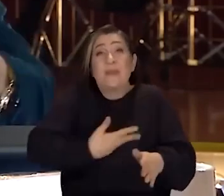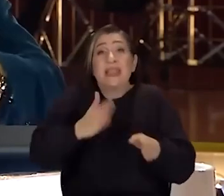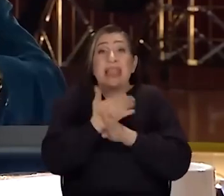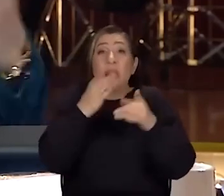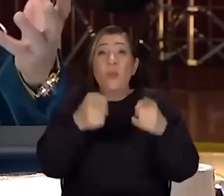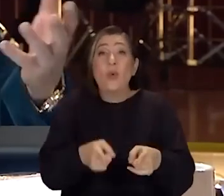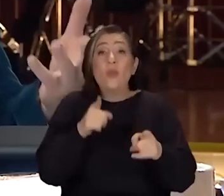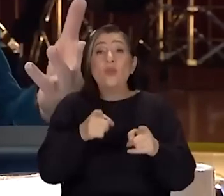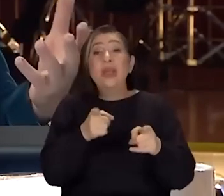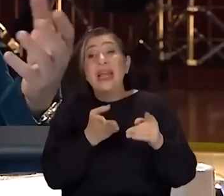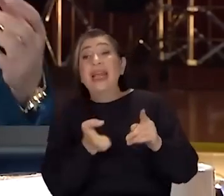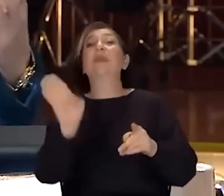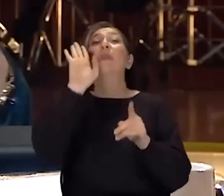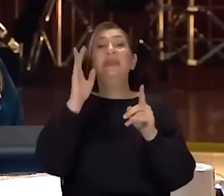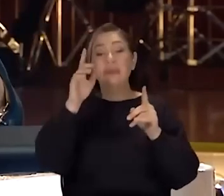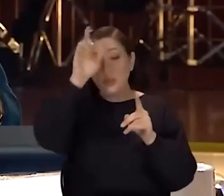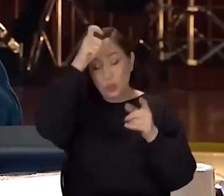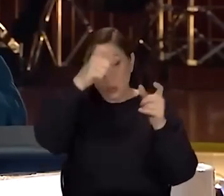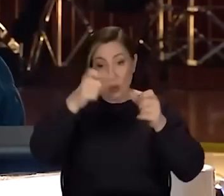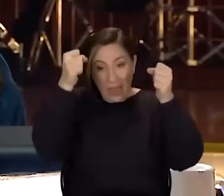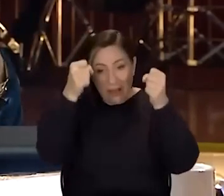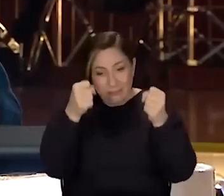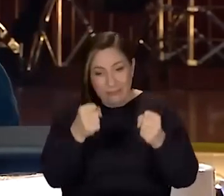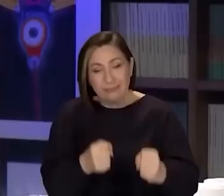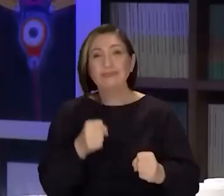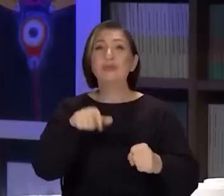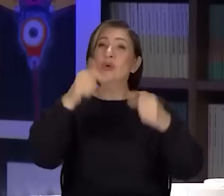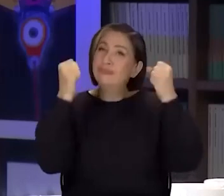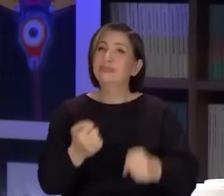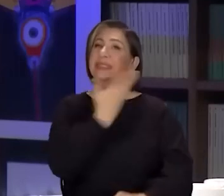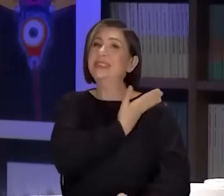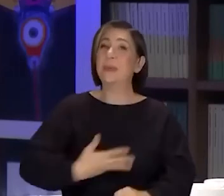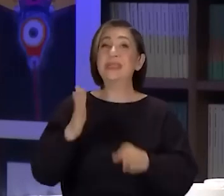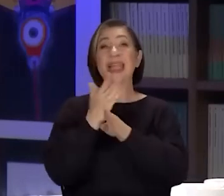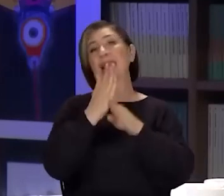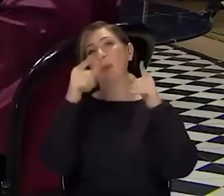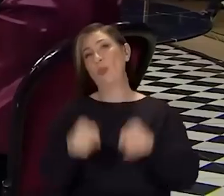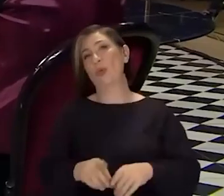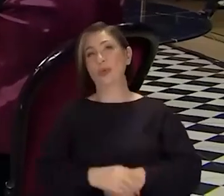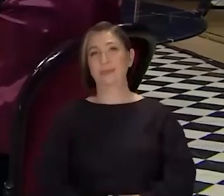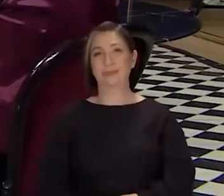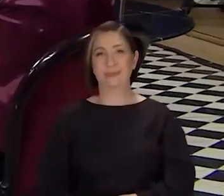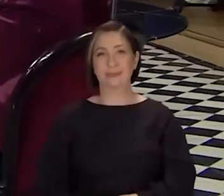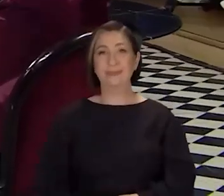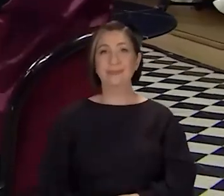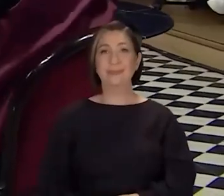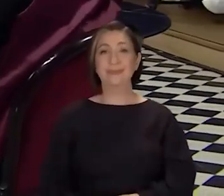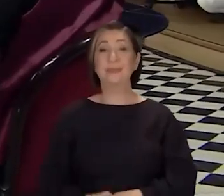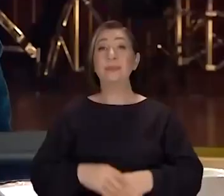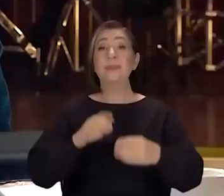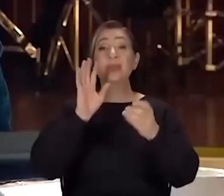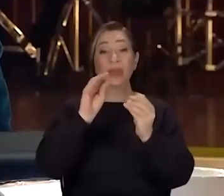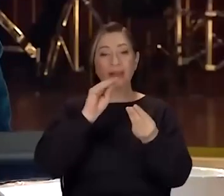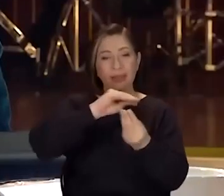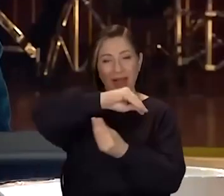ama buradan gitmememizin, burada olmamızın, burada olmayı sevmemizin nedeni de budur. Yani devri